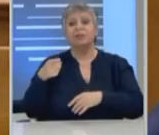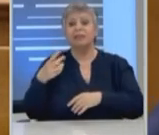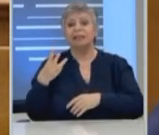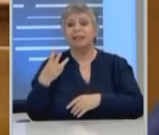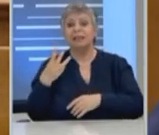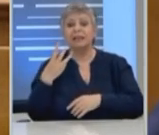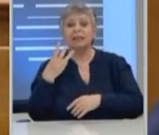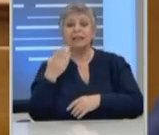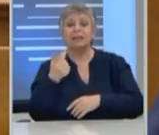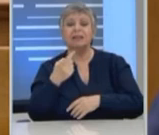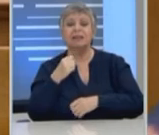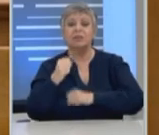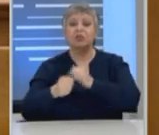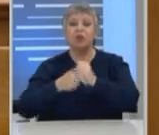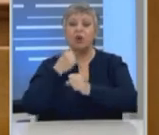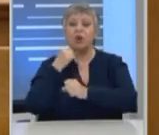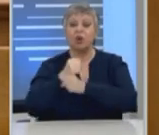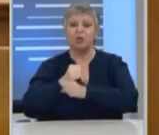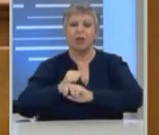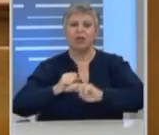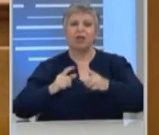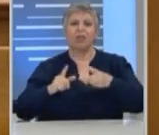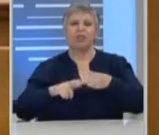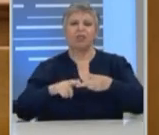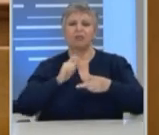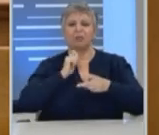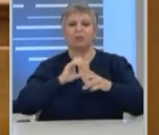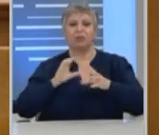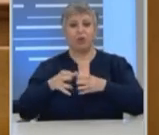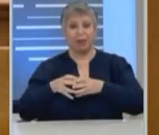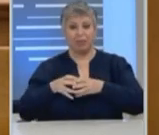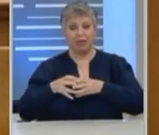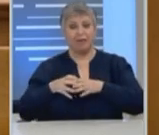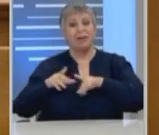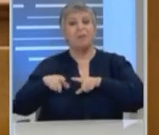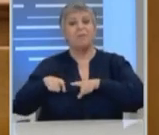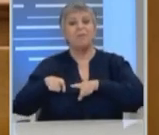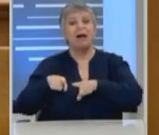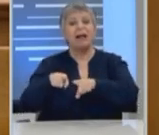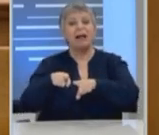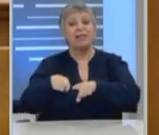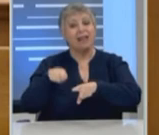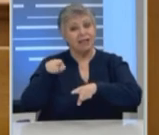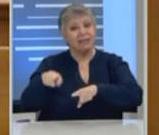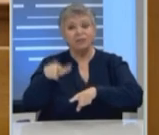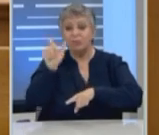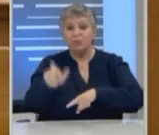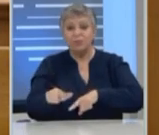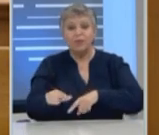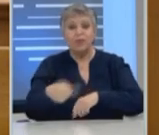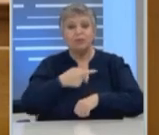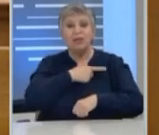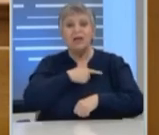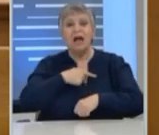αντιπολίτευσης και ταυτόχρονα 3,5 ολόκληρα χρόνια αρχηγός ενός κόμματος που